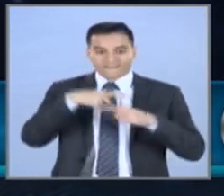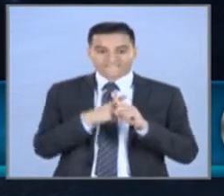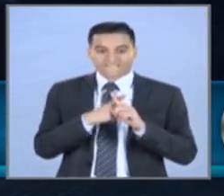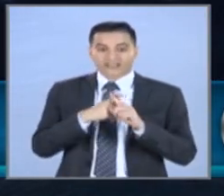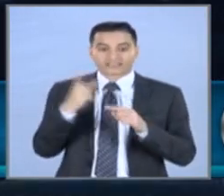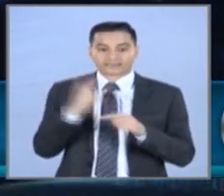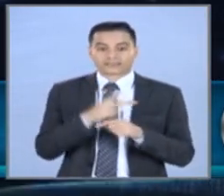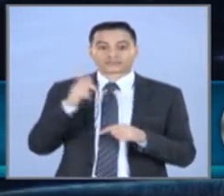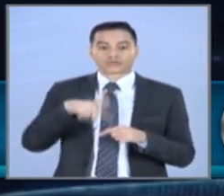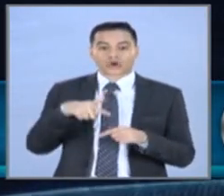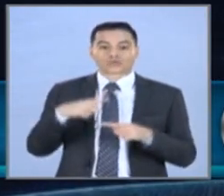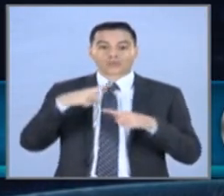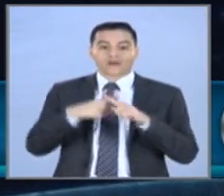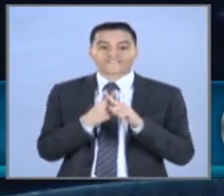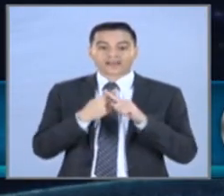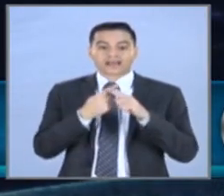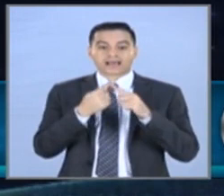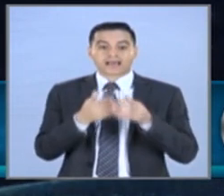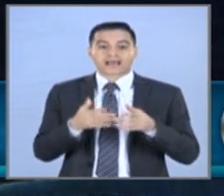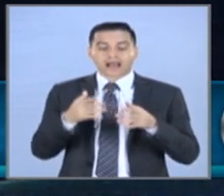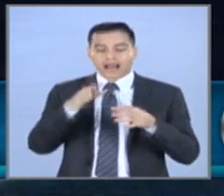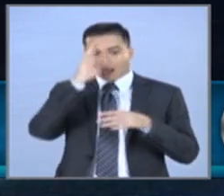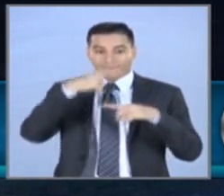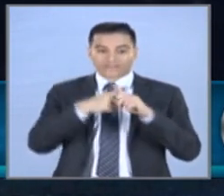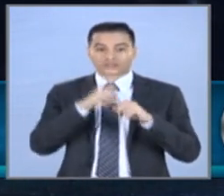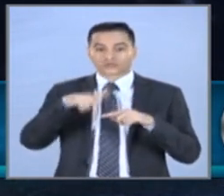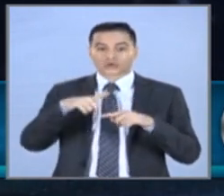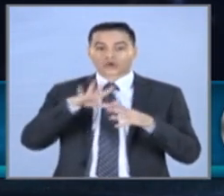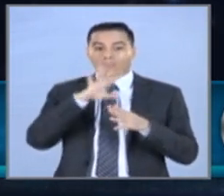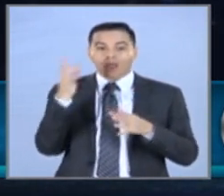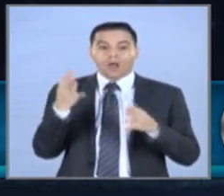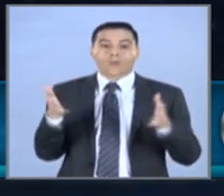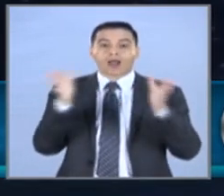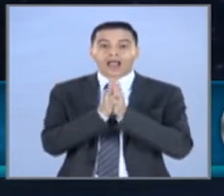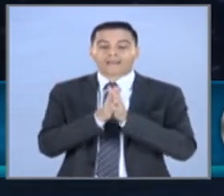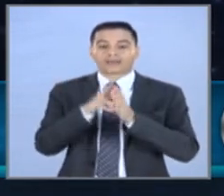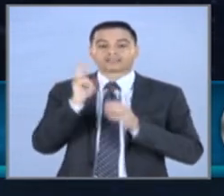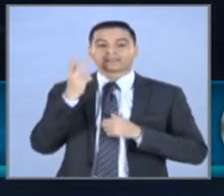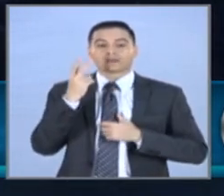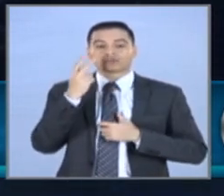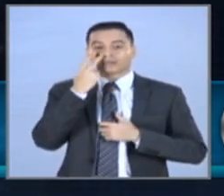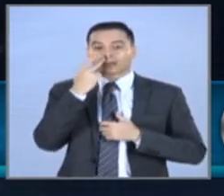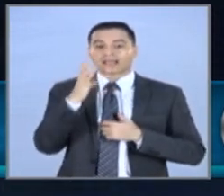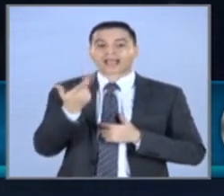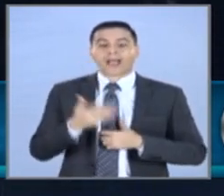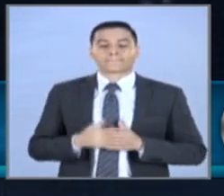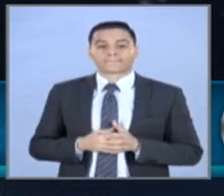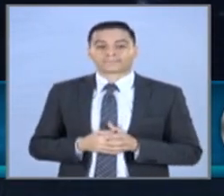رقمان حاصل ضربهما 16 وحاصل